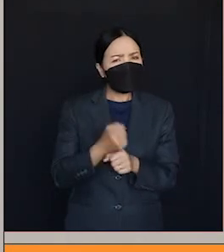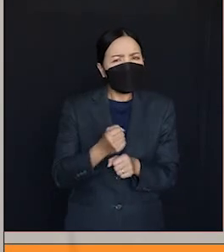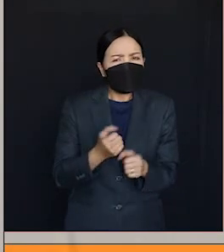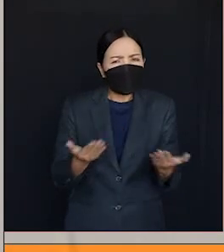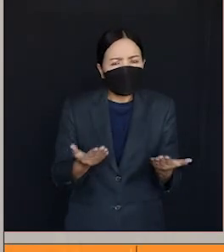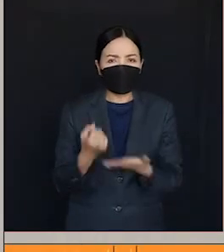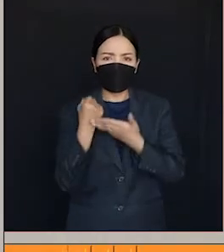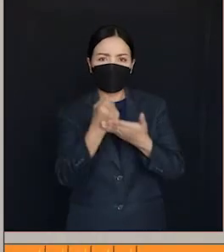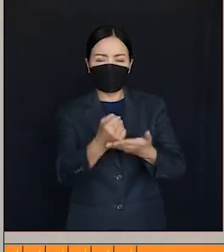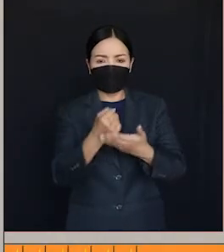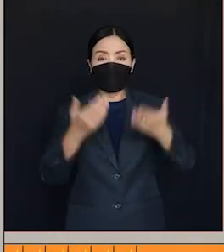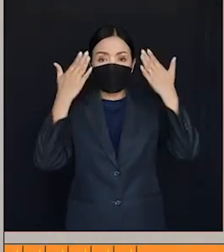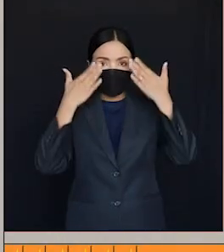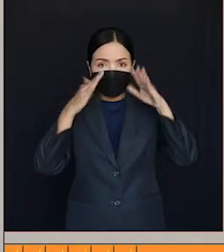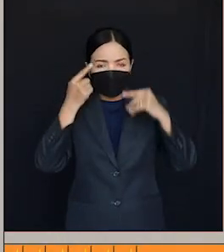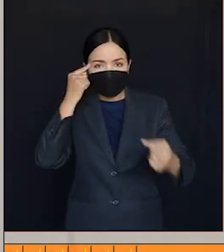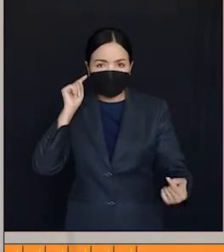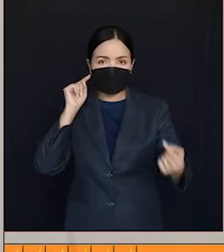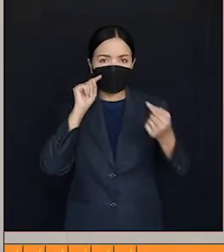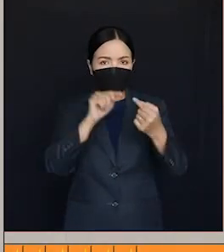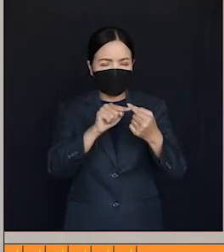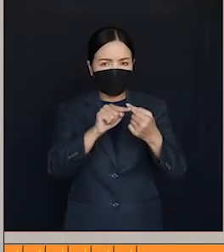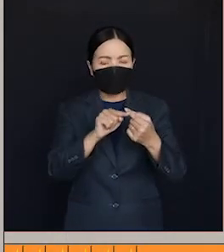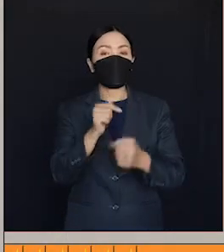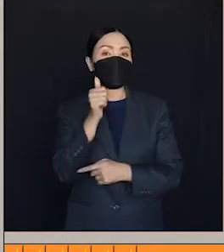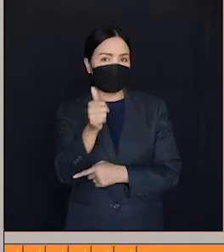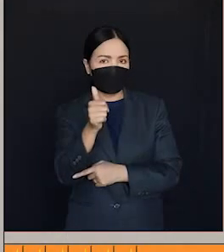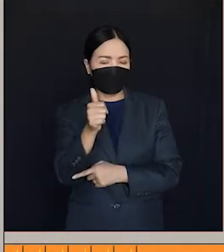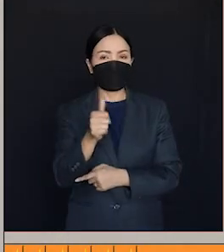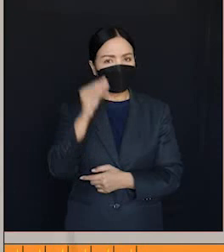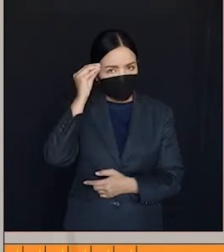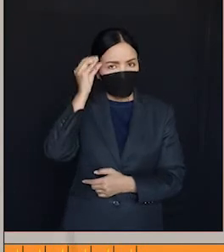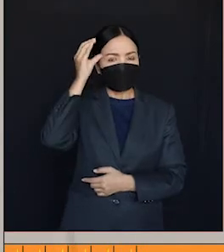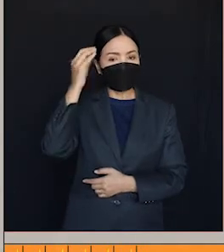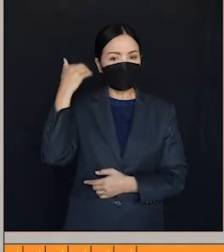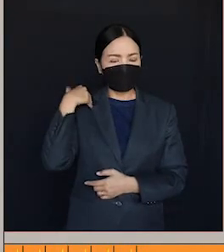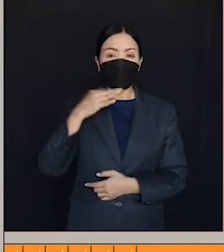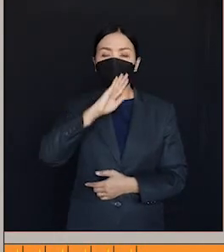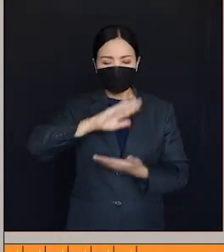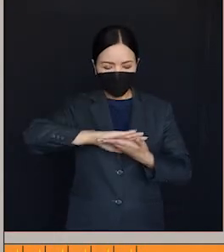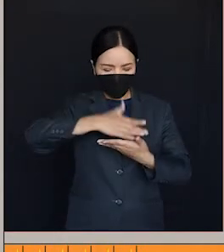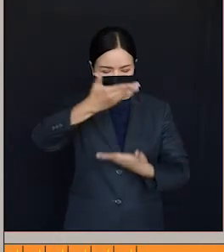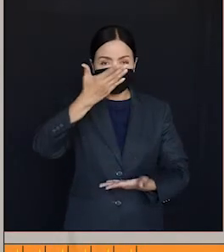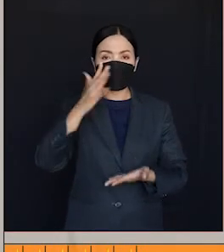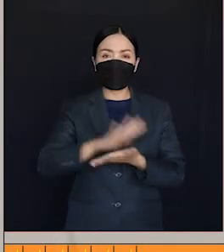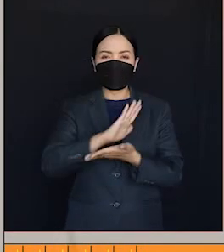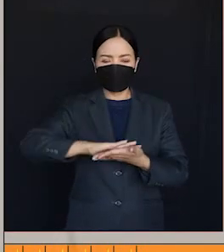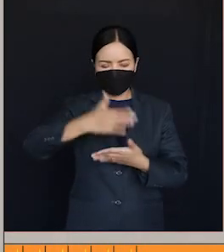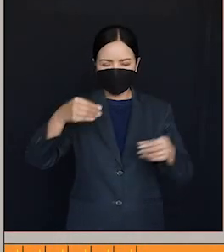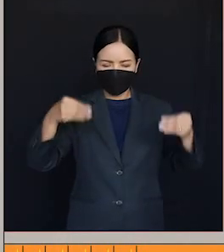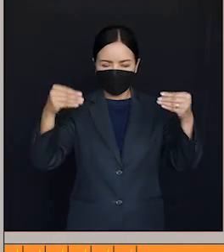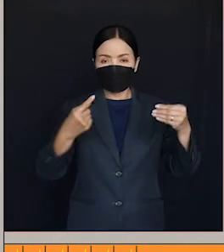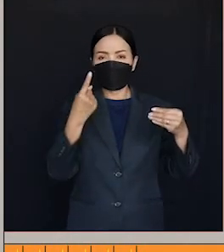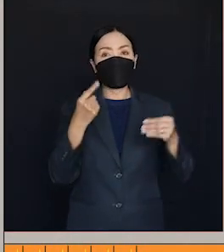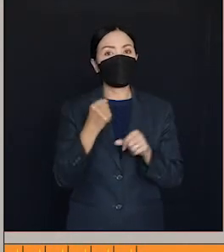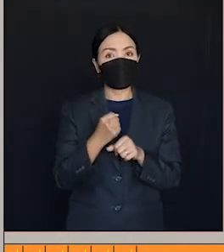ทำให้ตาบอดเนี่ยสามารถเข้าถึงสื่อสิ่งพิมพ์ถ้าเราได้รับโบรชัวร์เป็นกระดาษมา1แผ่น ก็ไม่รู้ ใช่ไห